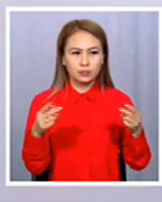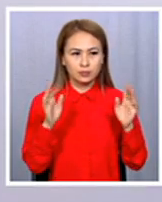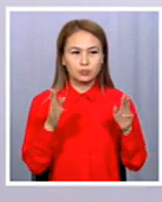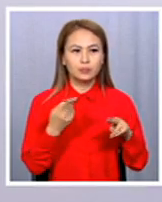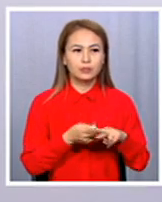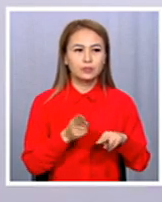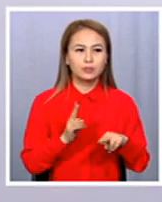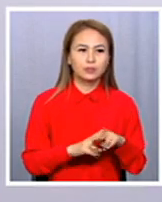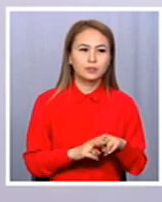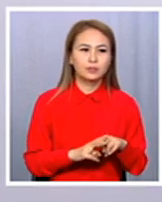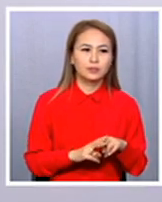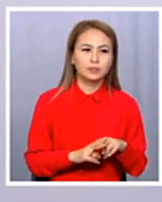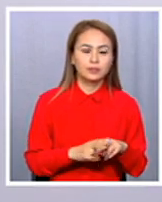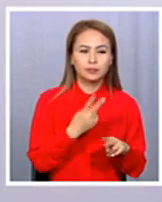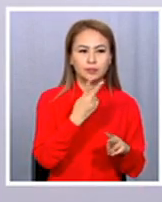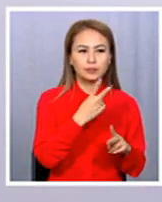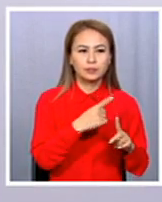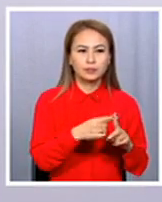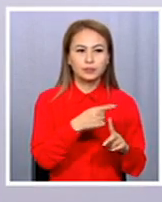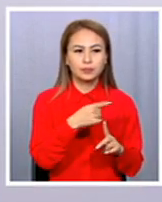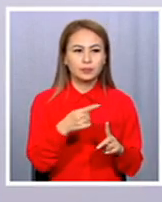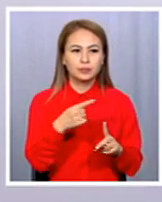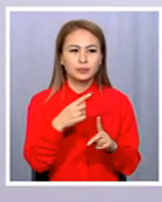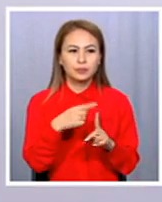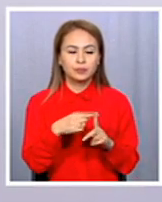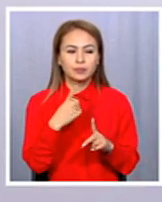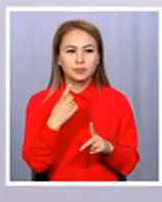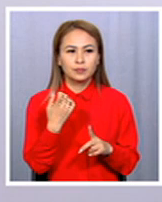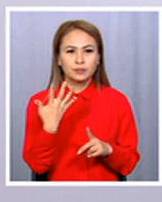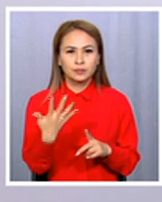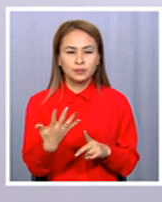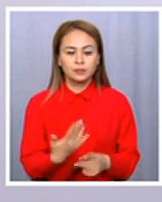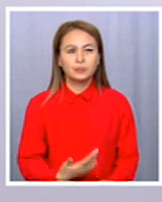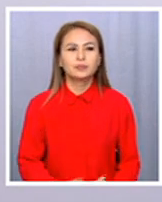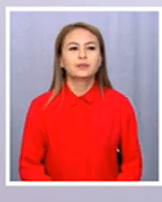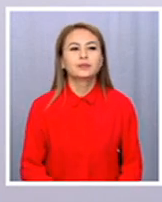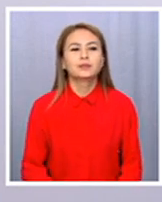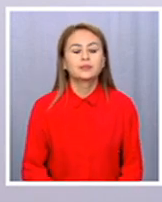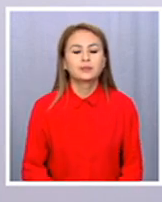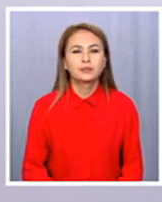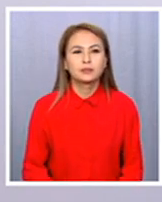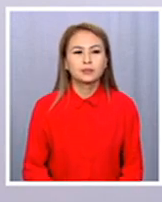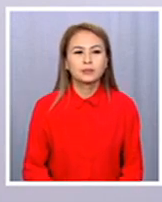болса, 2х пен х-тің қосындысы 105 градусқа тең. Енді